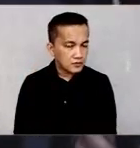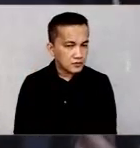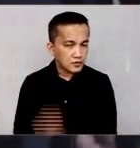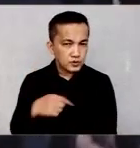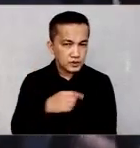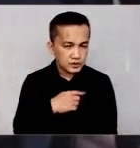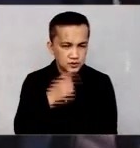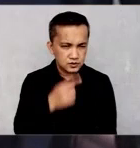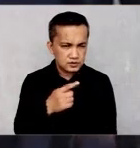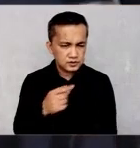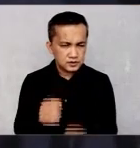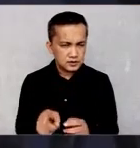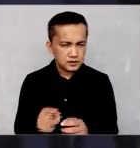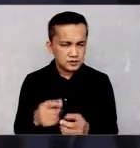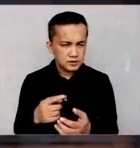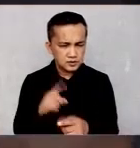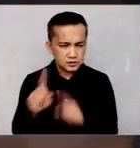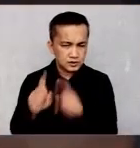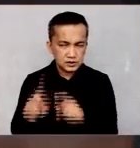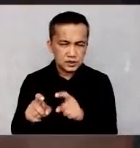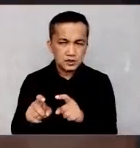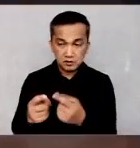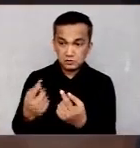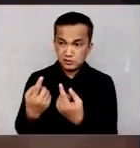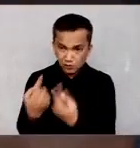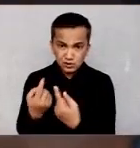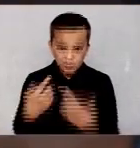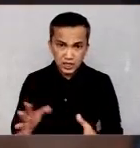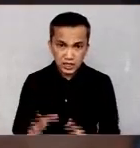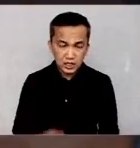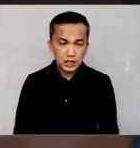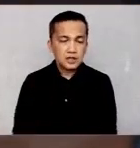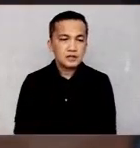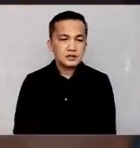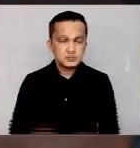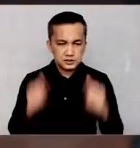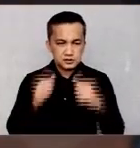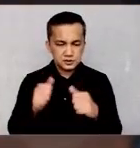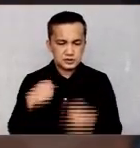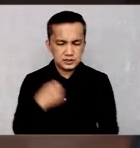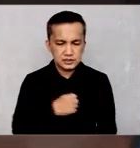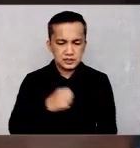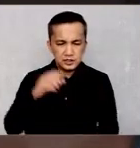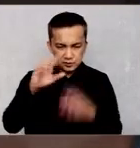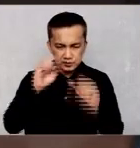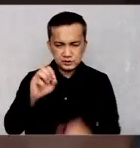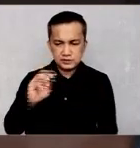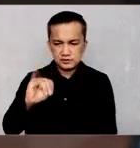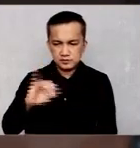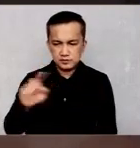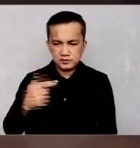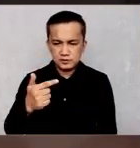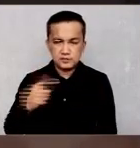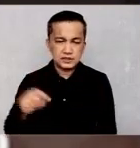I think we've debated this extensively. I've answered all the interpolations. Sinang-ayuna naman ni Senate President Mig Zubiri si Villar, anya, karapatan